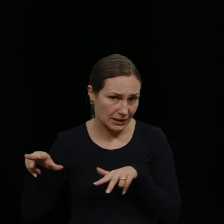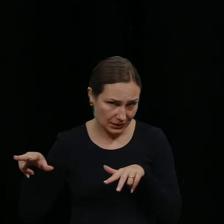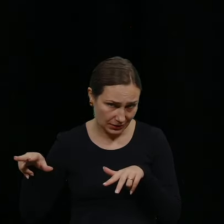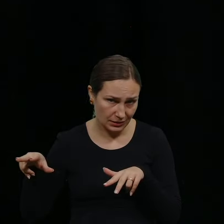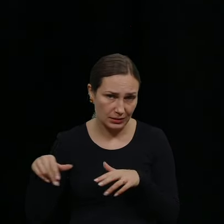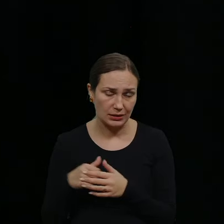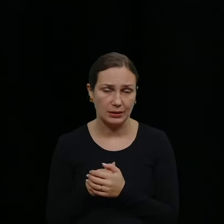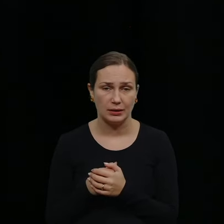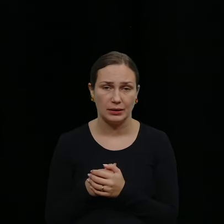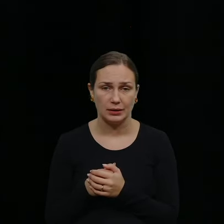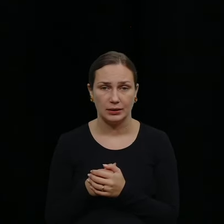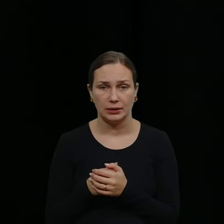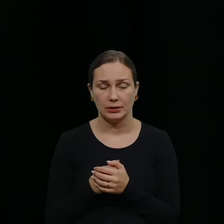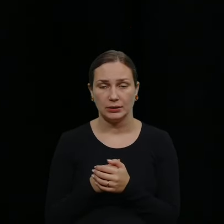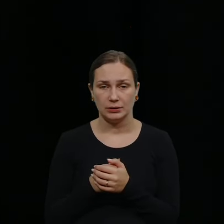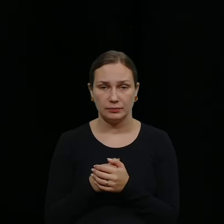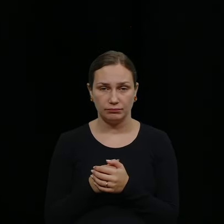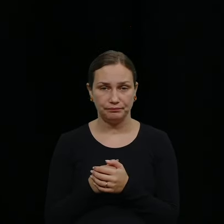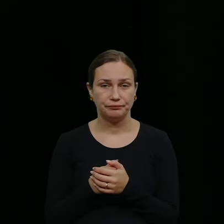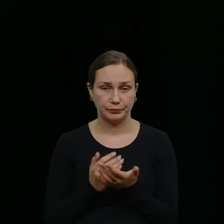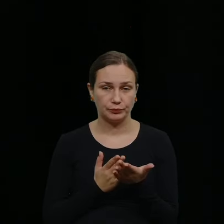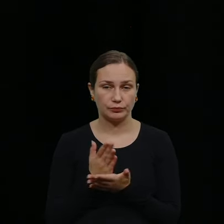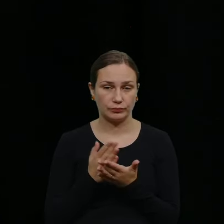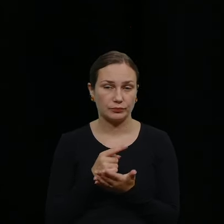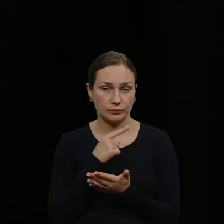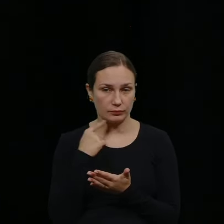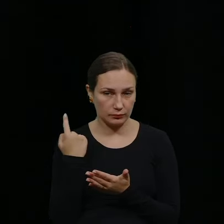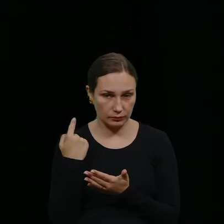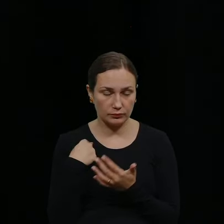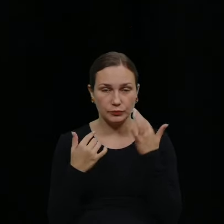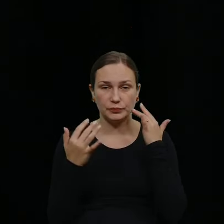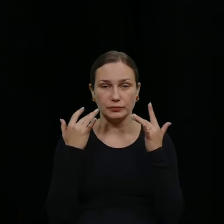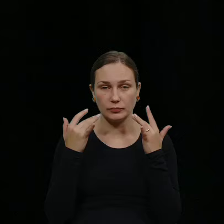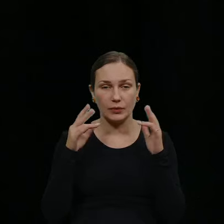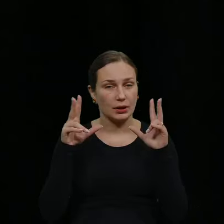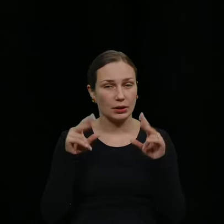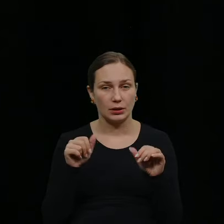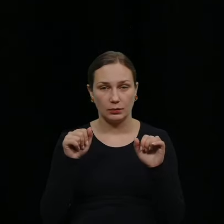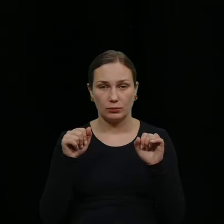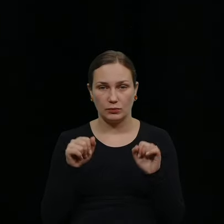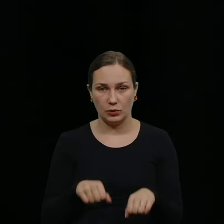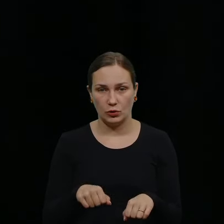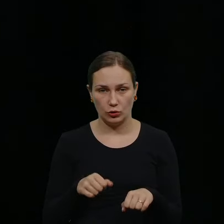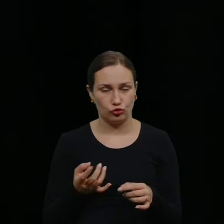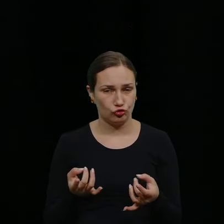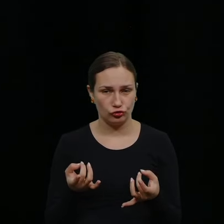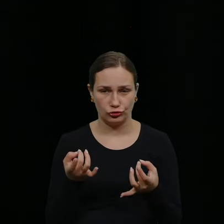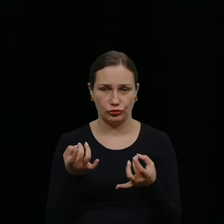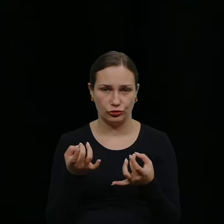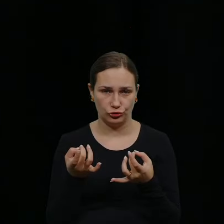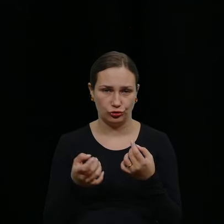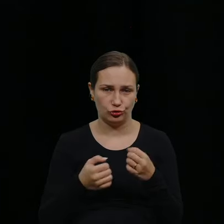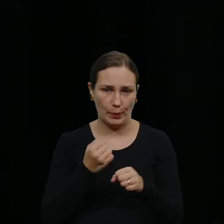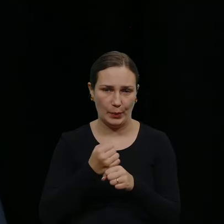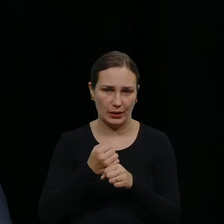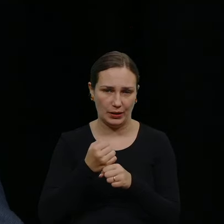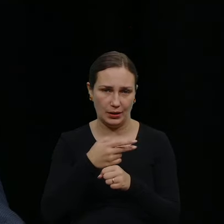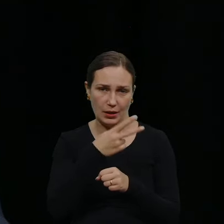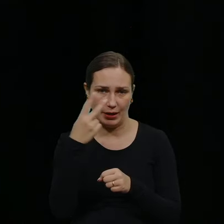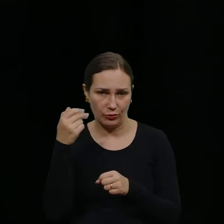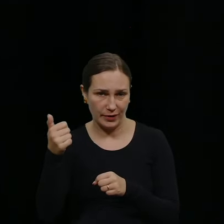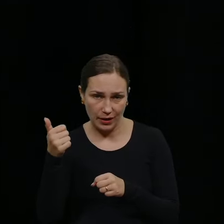srityje, jisai yra pakankamai didelis ir todėl aš manau, kad aš tikrai galiu dar labai daug nuveikti tiek